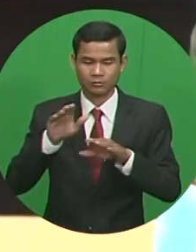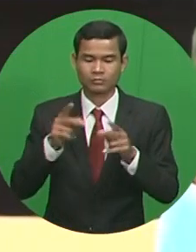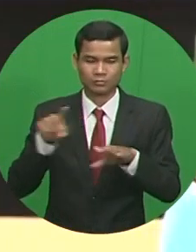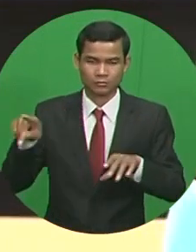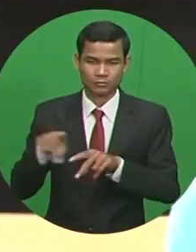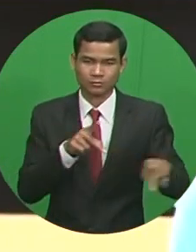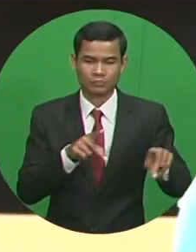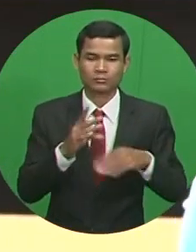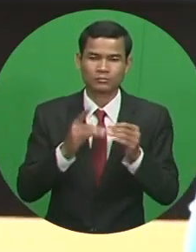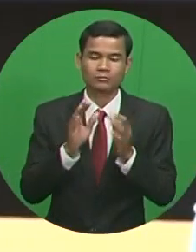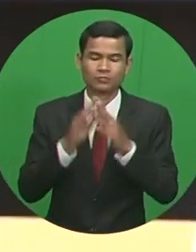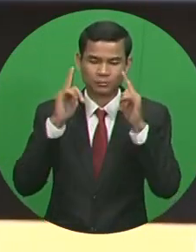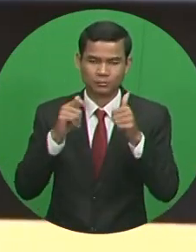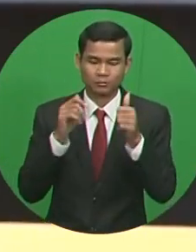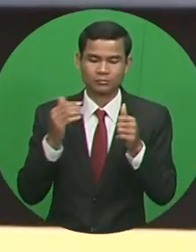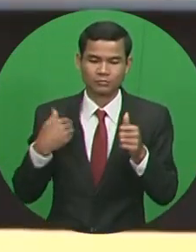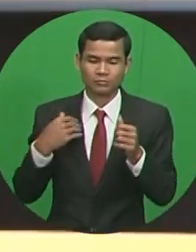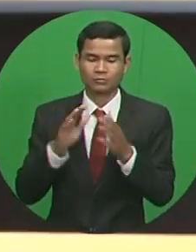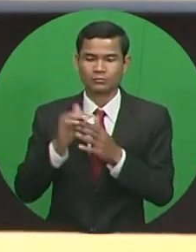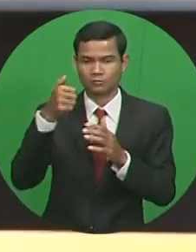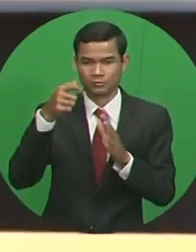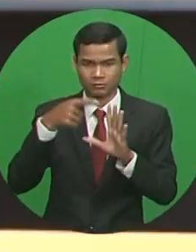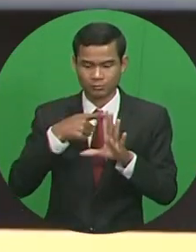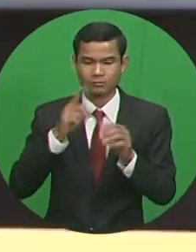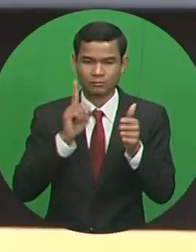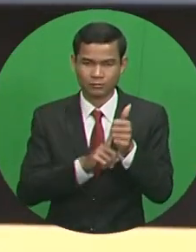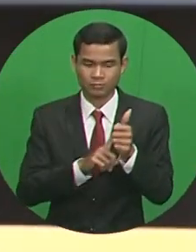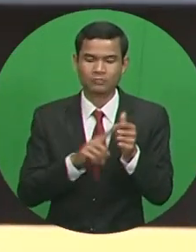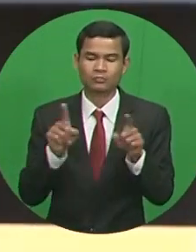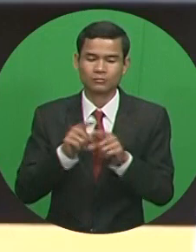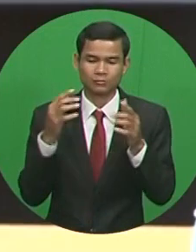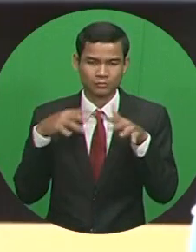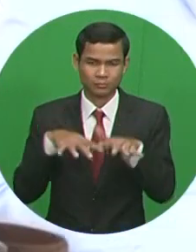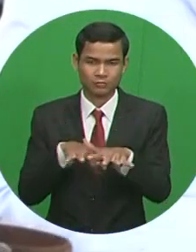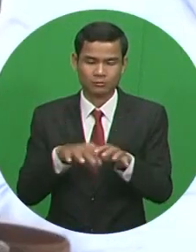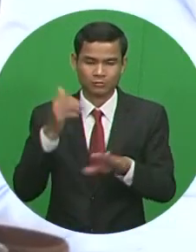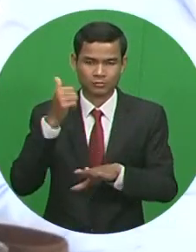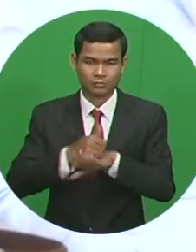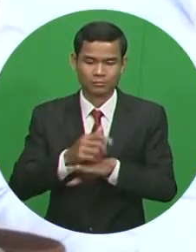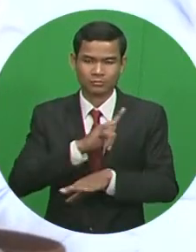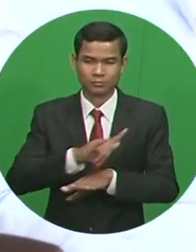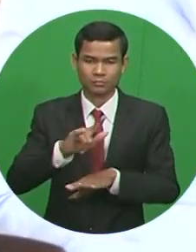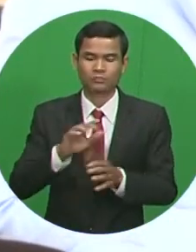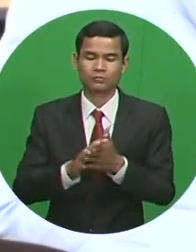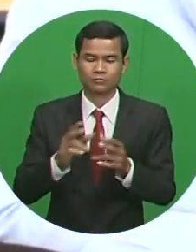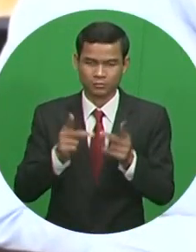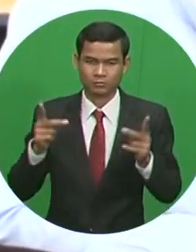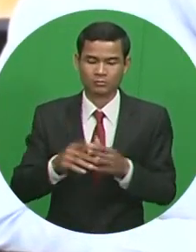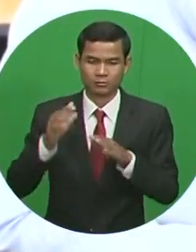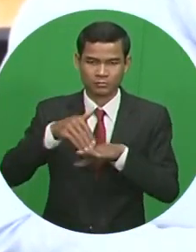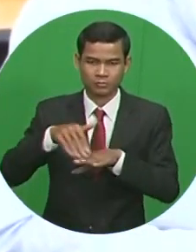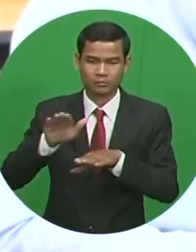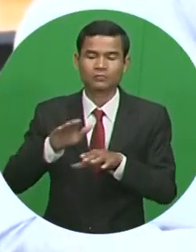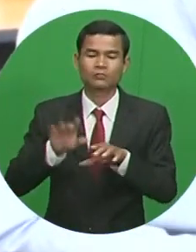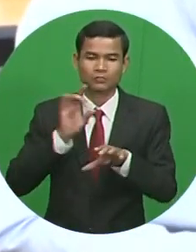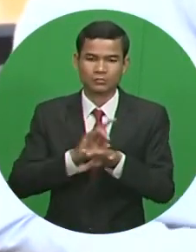តមឧត្តមសេនីយ៍ឯកមេឃប៊ុននីនាយរងសេនាធិការចម្រុះមេបញ្ជាការបញ្ជាការដ្ឋានបញ្ជូនសារបានថ្